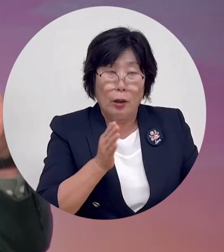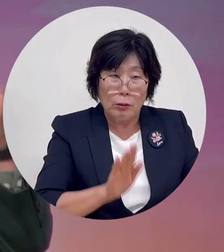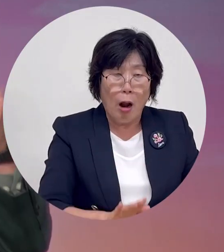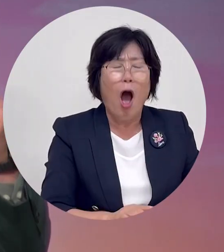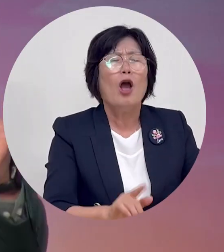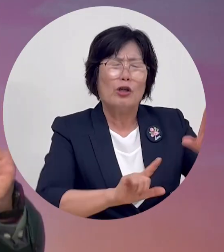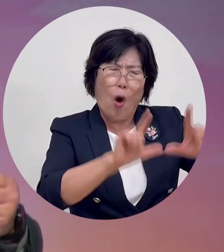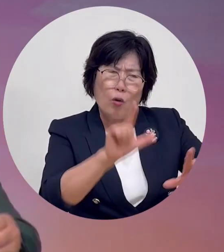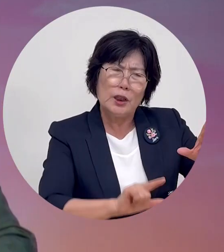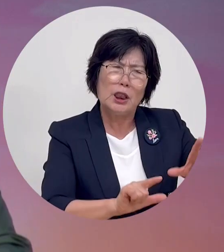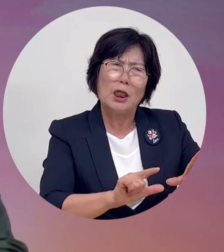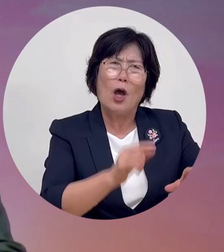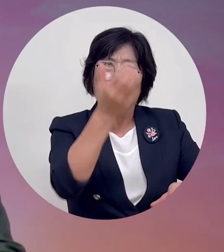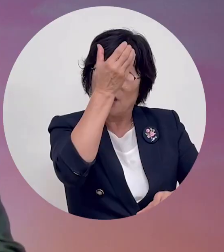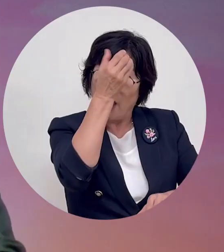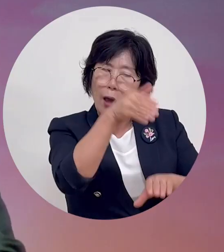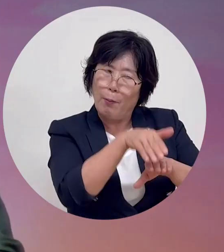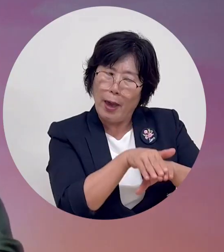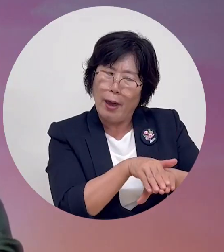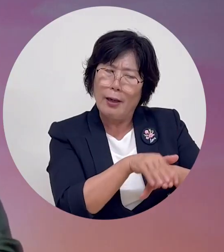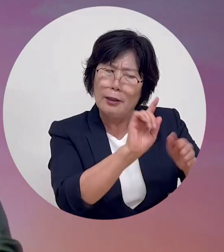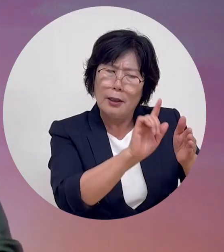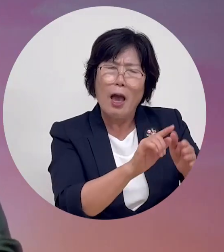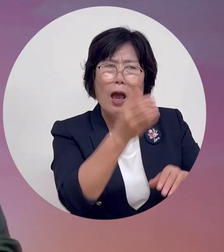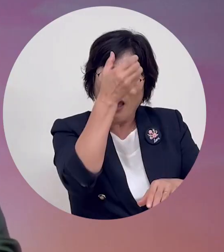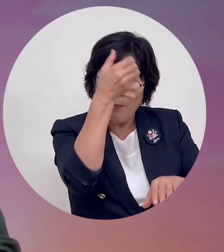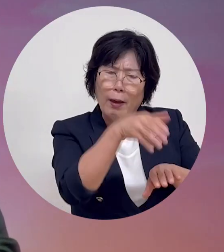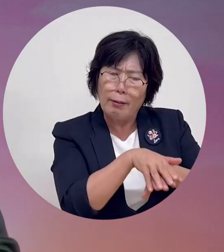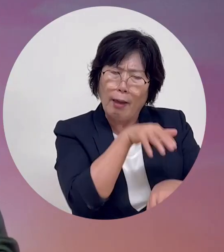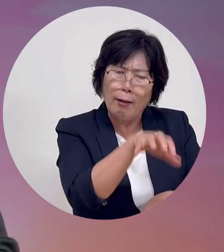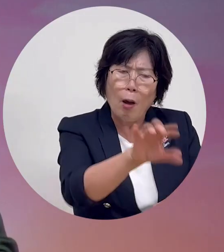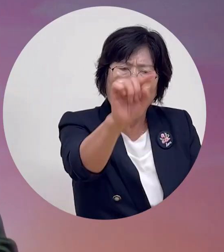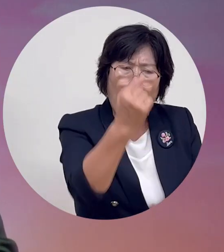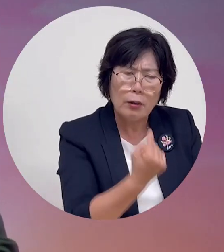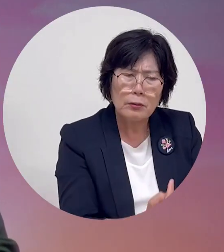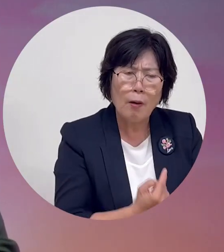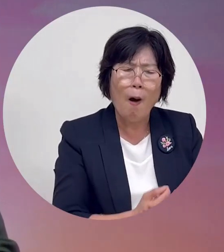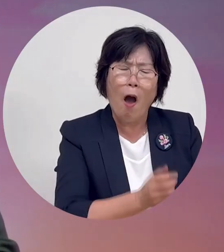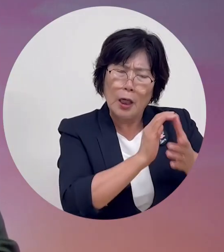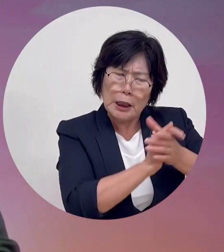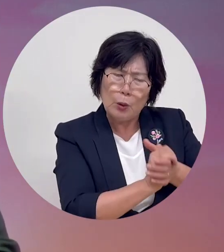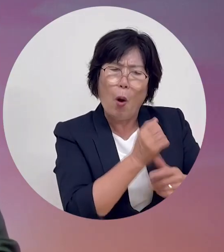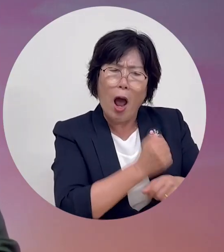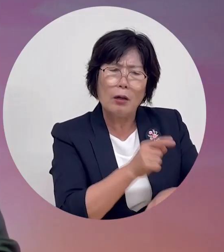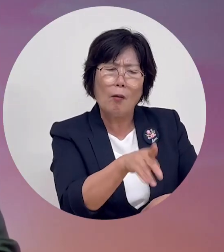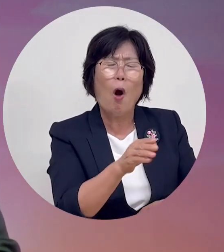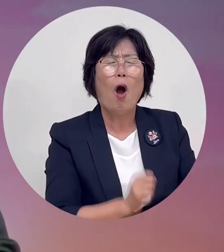와서 어떤 기도 시간을 정하고 하는 기도도 기도예요. 그걸 부정하는 거 아니에요.